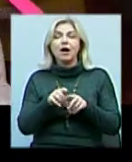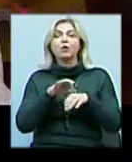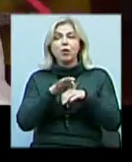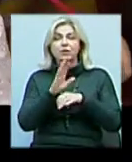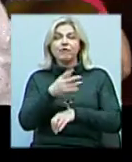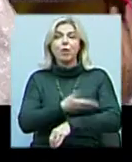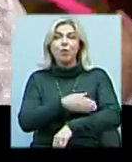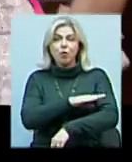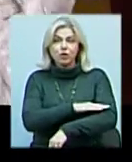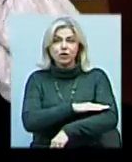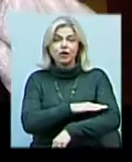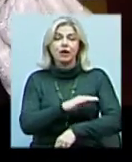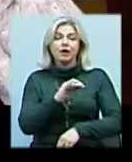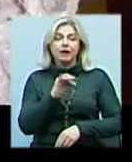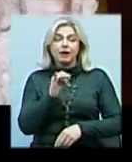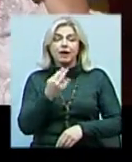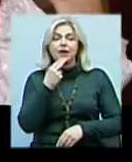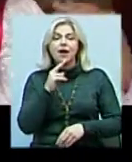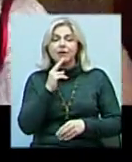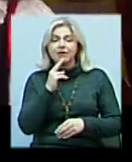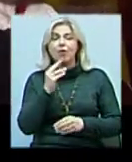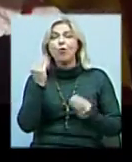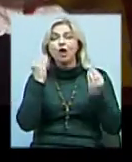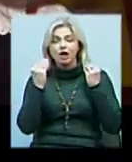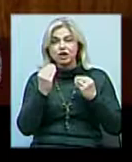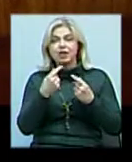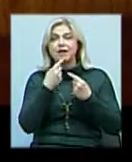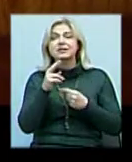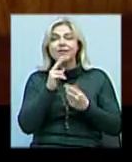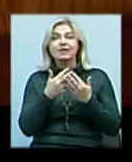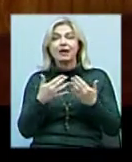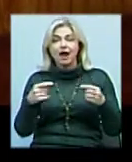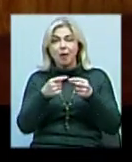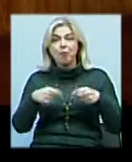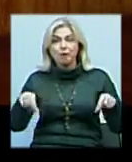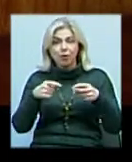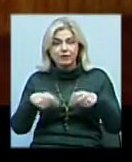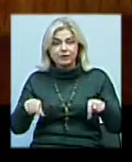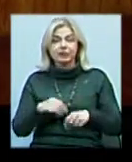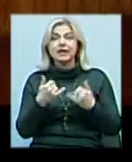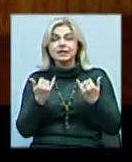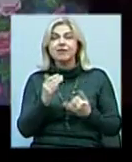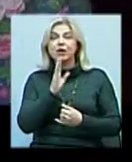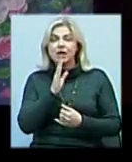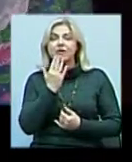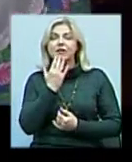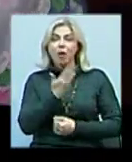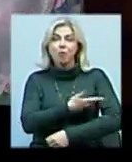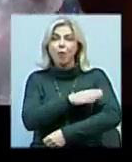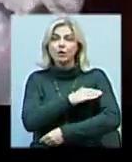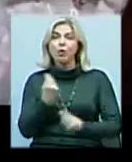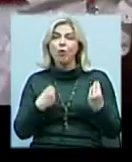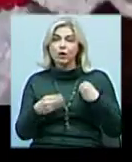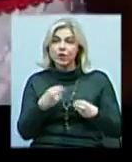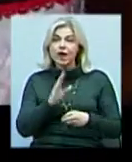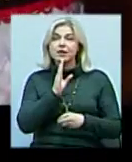з святковими різнобарвними стрічками. Сьогодні Анастасія Гавриленко в національному польському одязі.